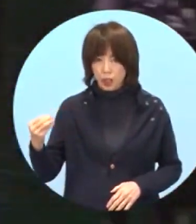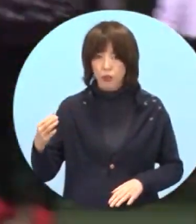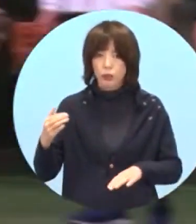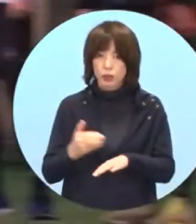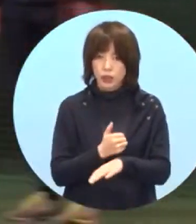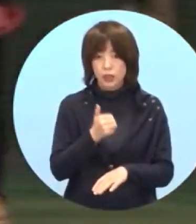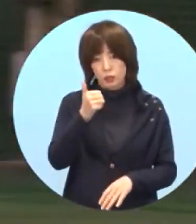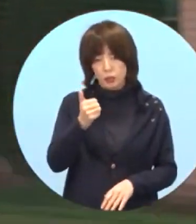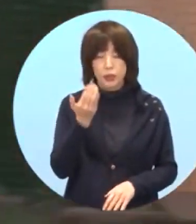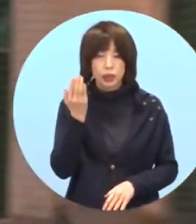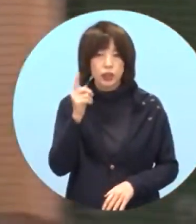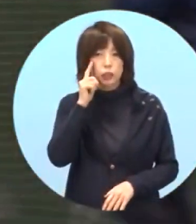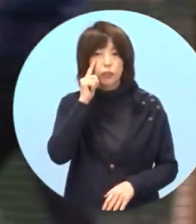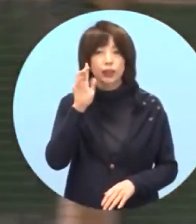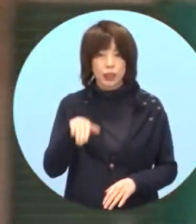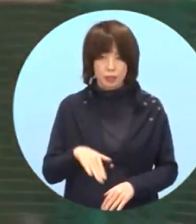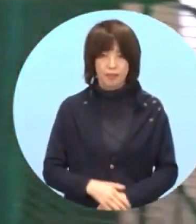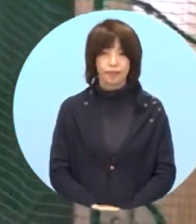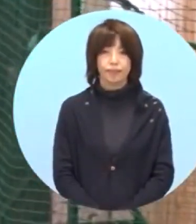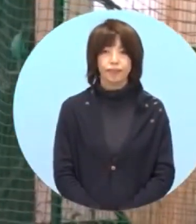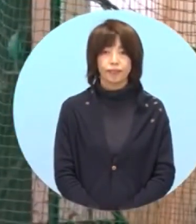林雅也選手に伺いました。